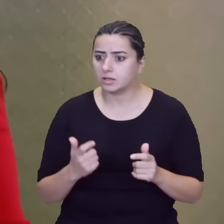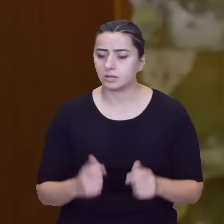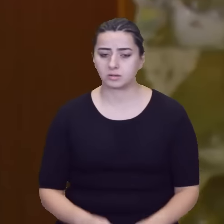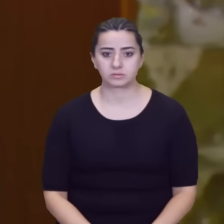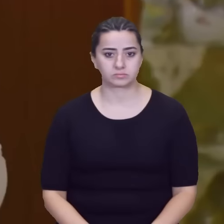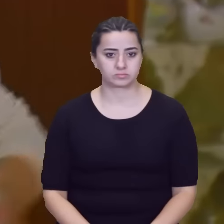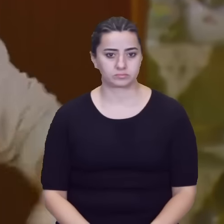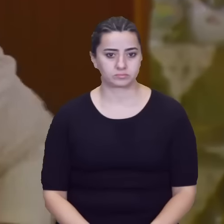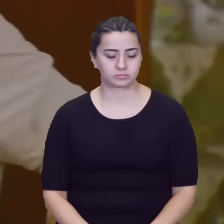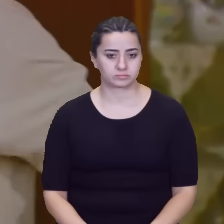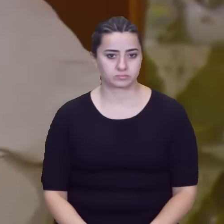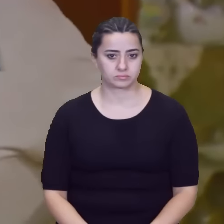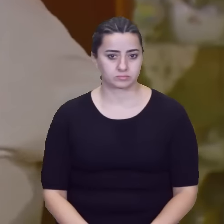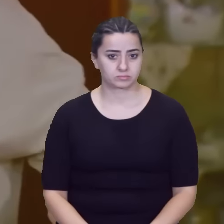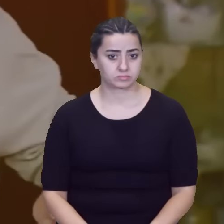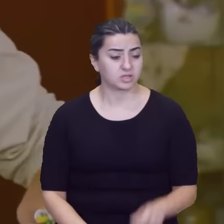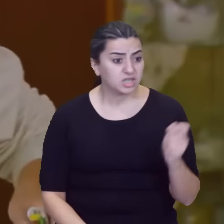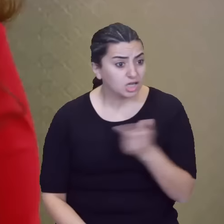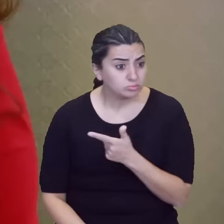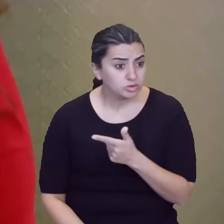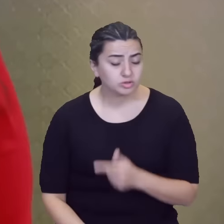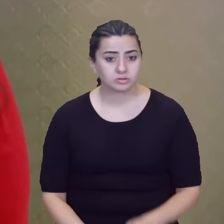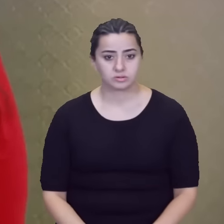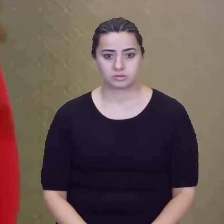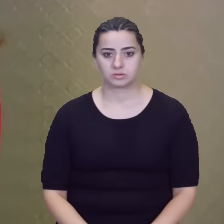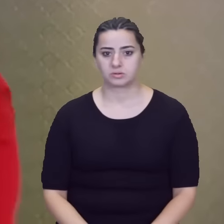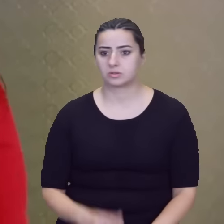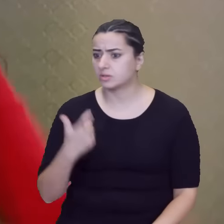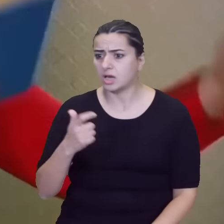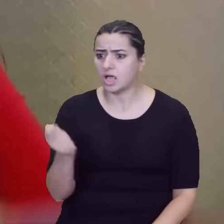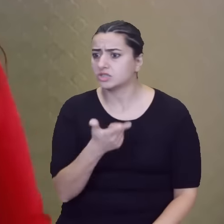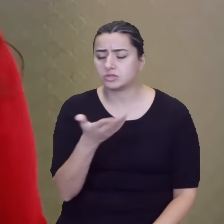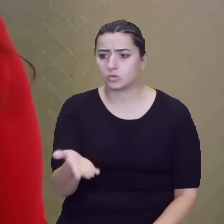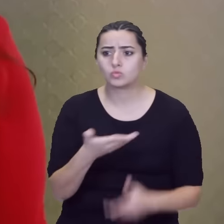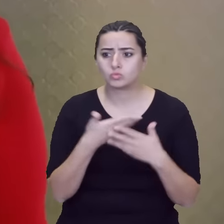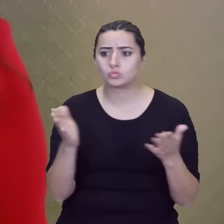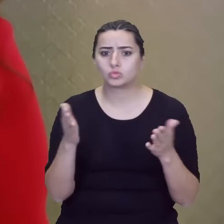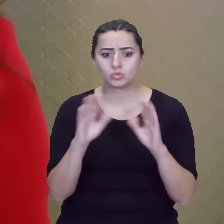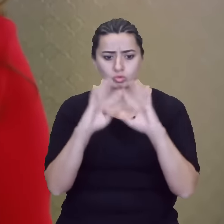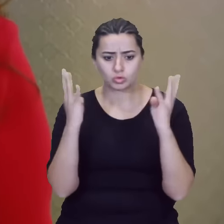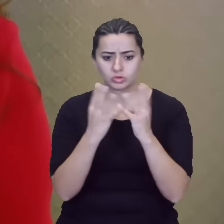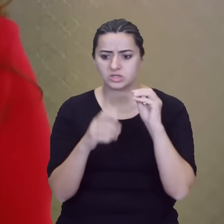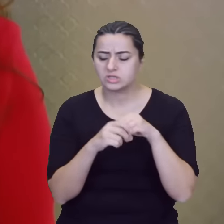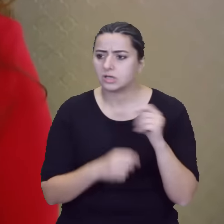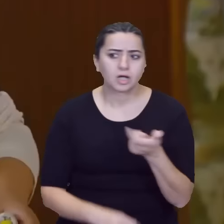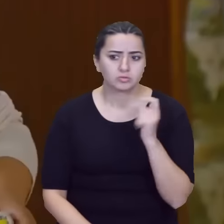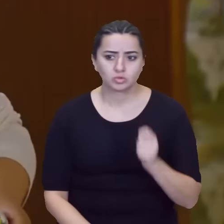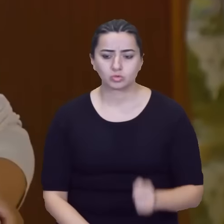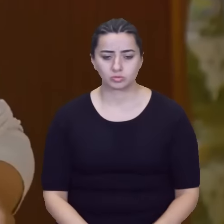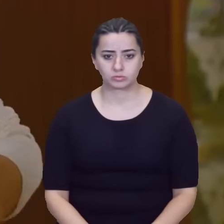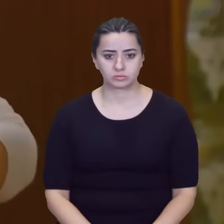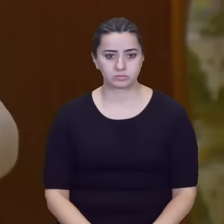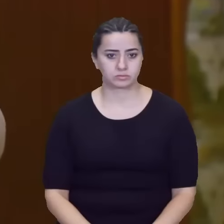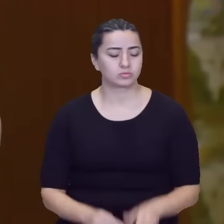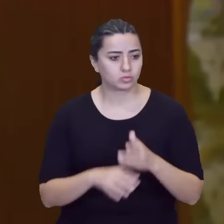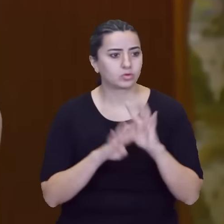kuş? Kız kaçmış olmasın? Anne nereye kaçacak koskoca kafeste kuş ya? Aa!